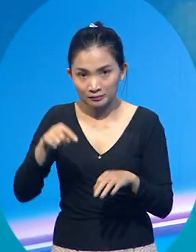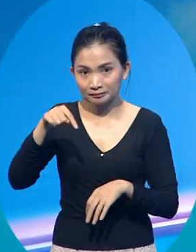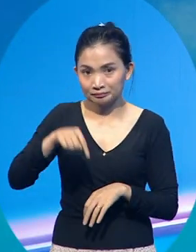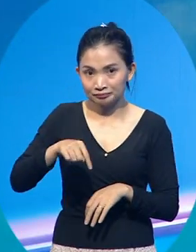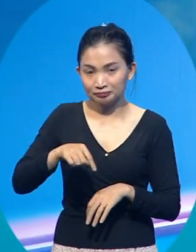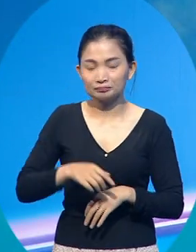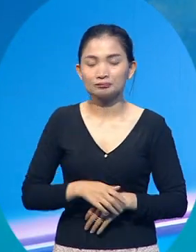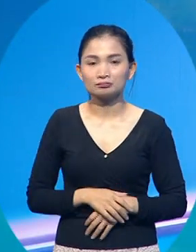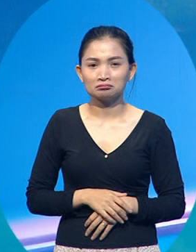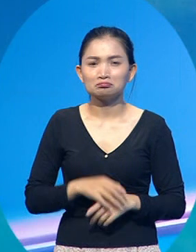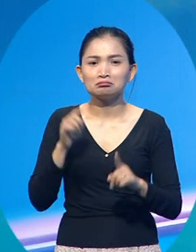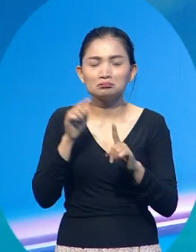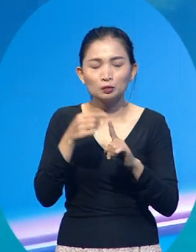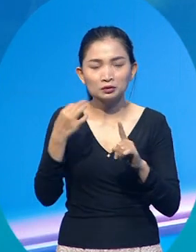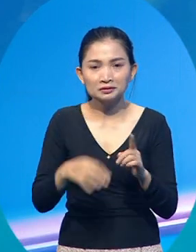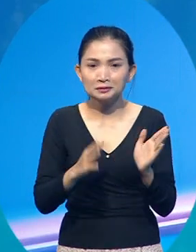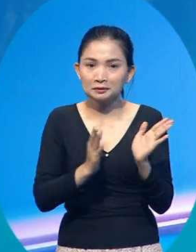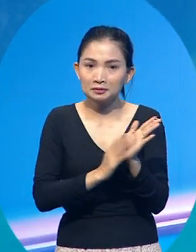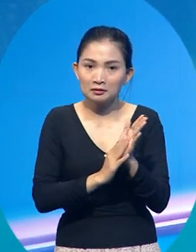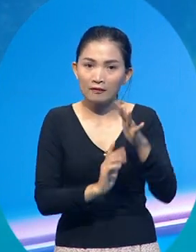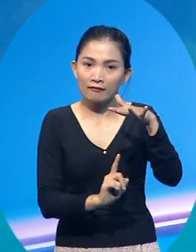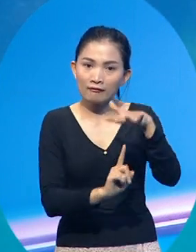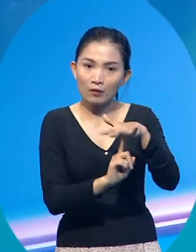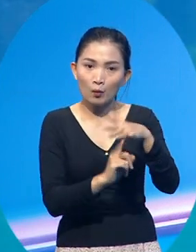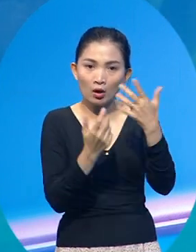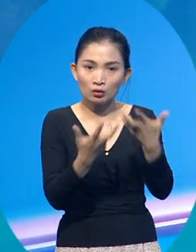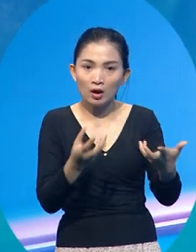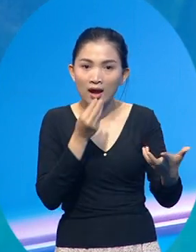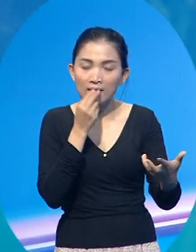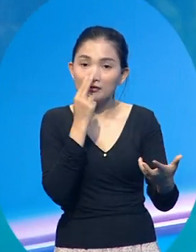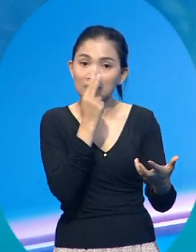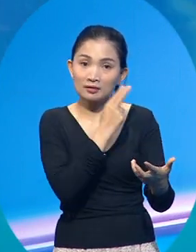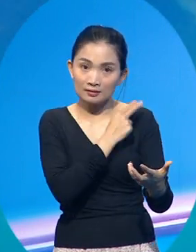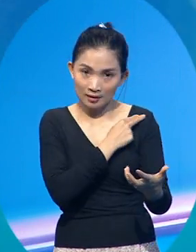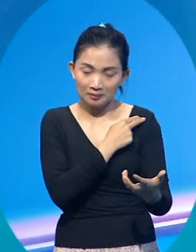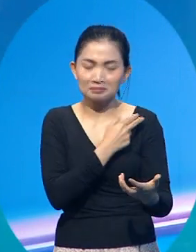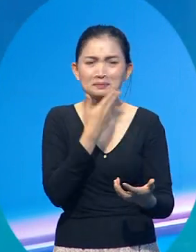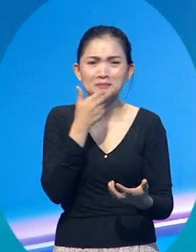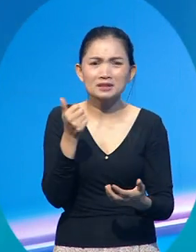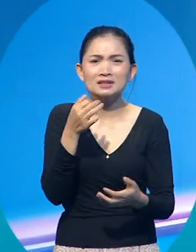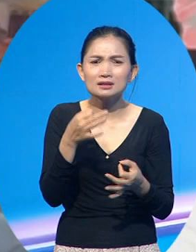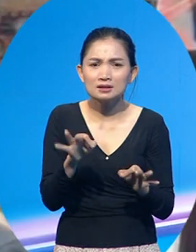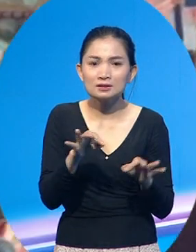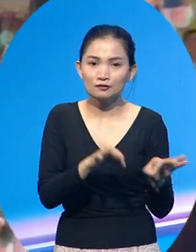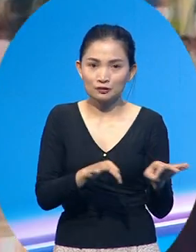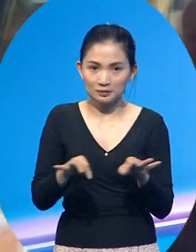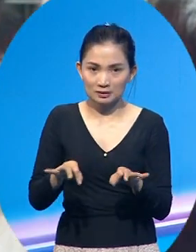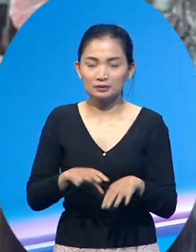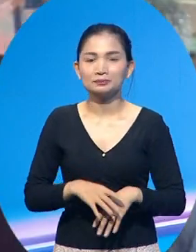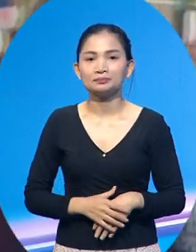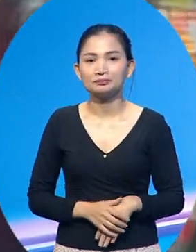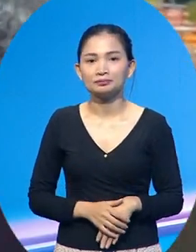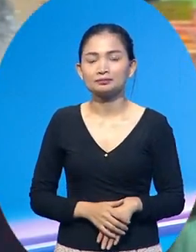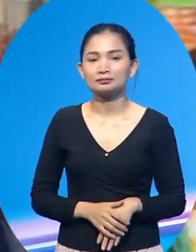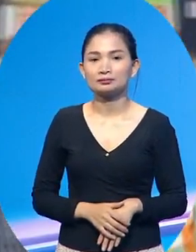năng tổ chức nhằm tôn vinh văn hóa ẩm thực đặc sắc các vùng miền trên cả nước, trong đó có Thành phố Hồ Chí Minh. Lễ hội kéo